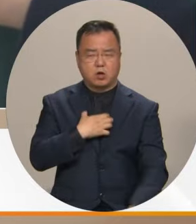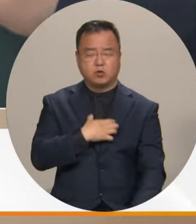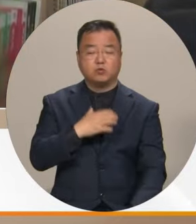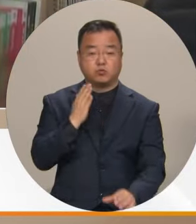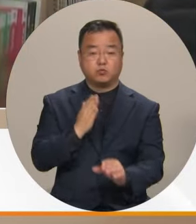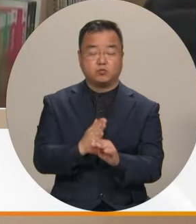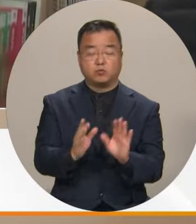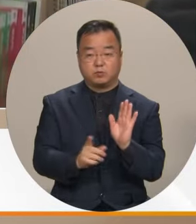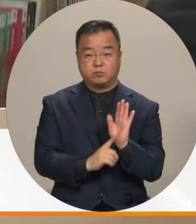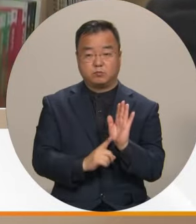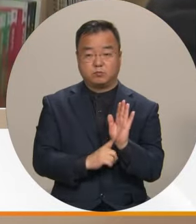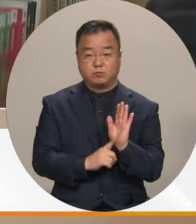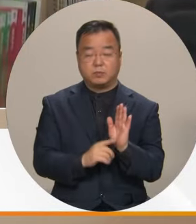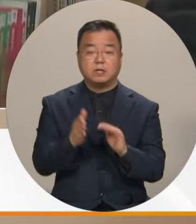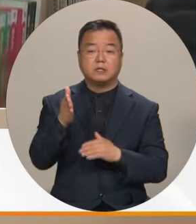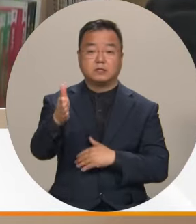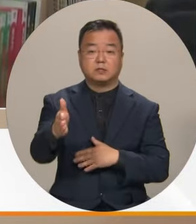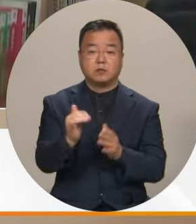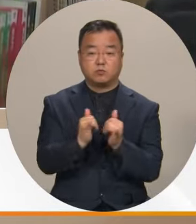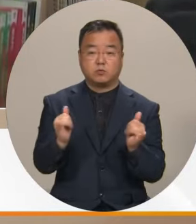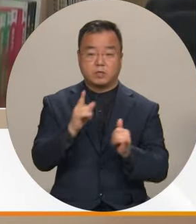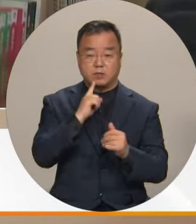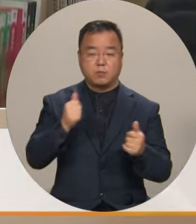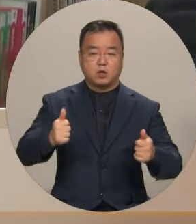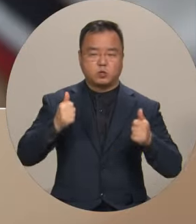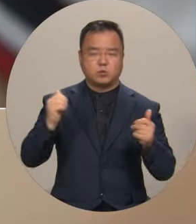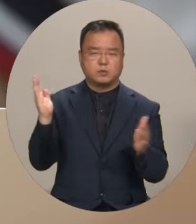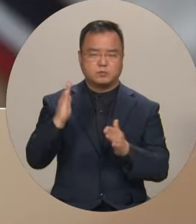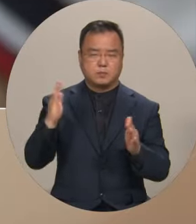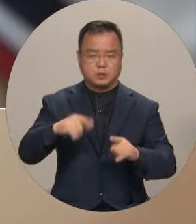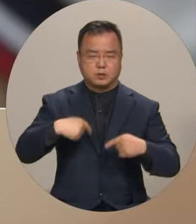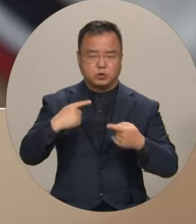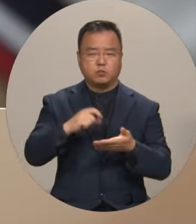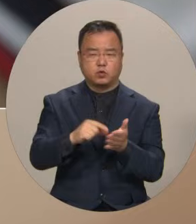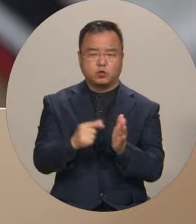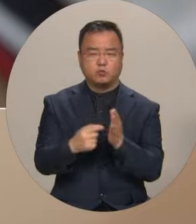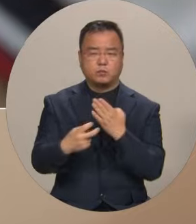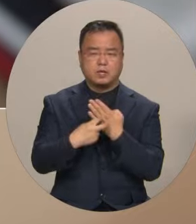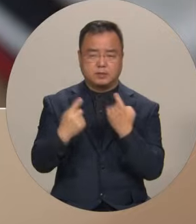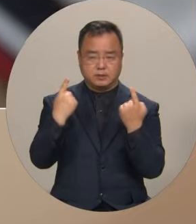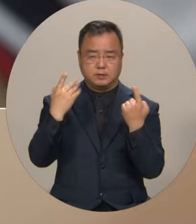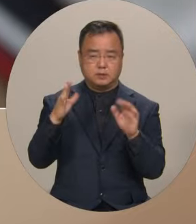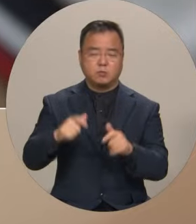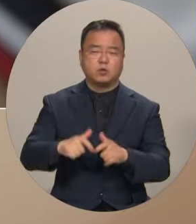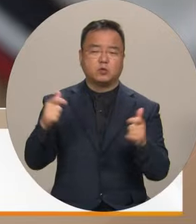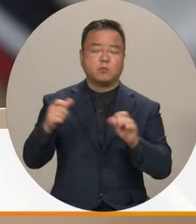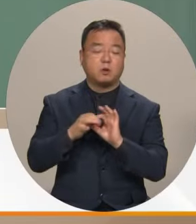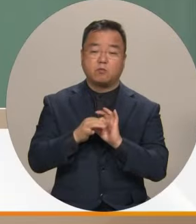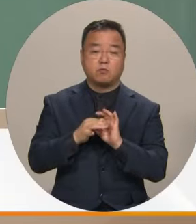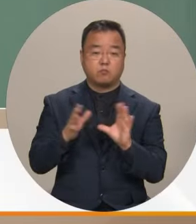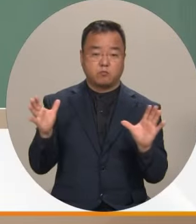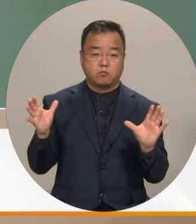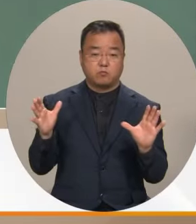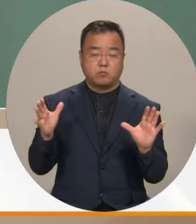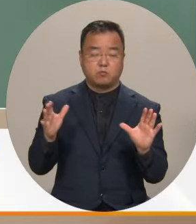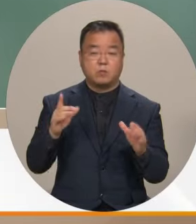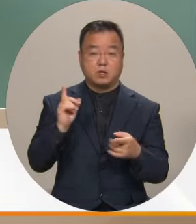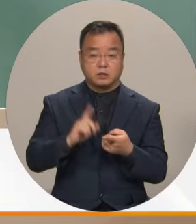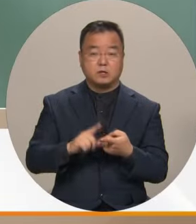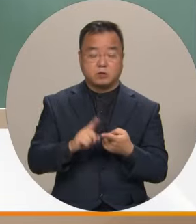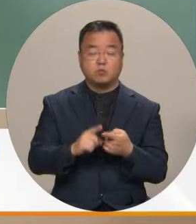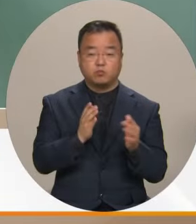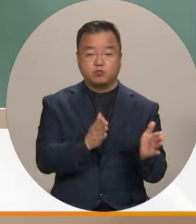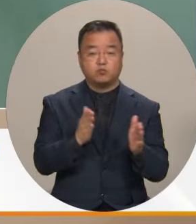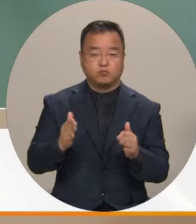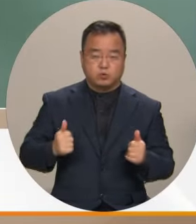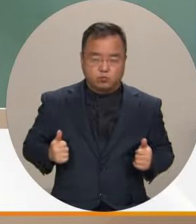그 나오고 있습니다 그래서 전문가들은 졸업생의 유입 여부 또 의대 증원 여부와 는 상관없이 하던 준비를 꾸준히